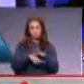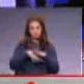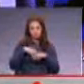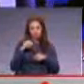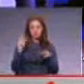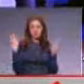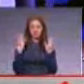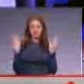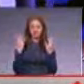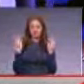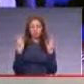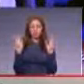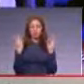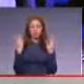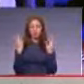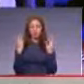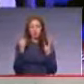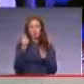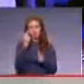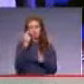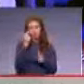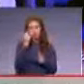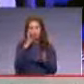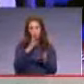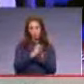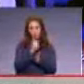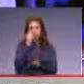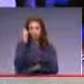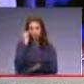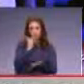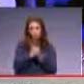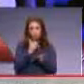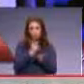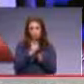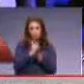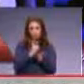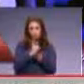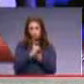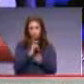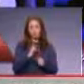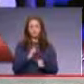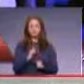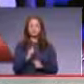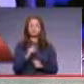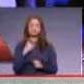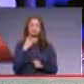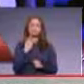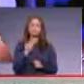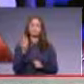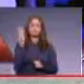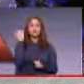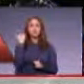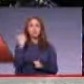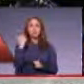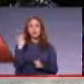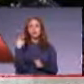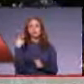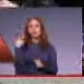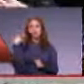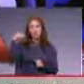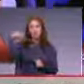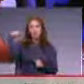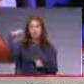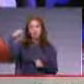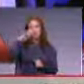أي. في ذلك الوقت اعترض المشير الراحل عبد الحليم أبو غزالة على